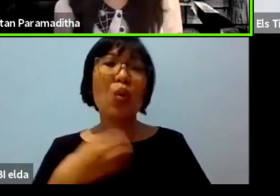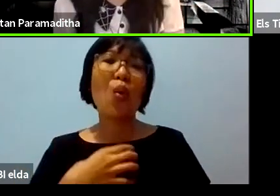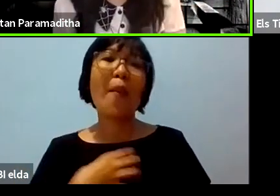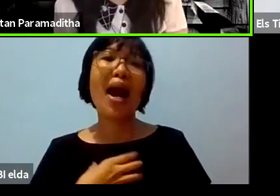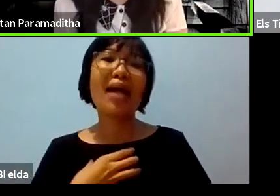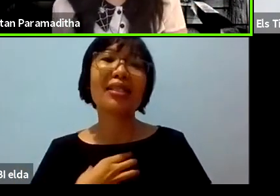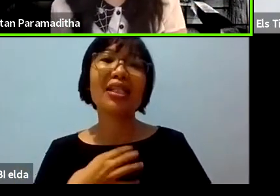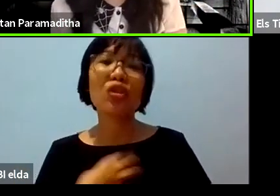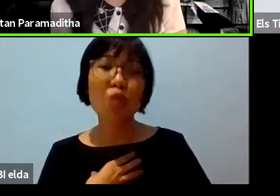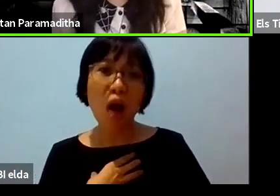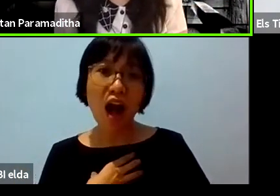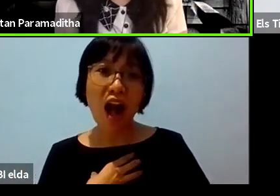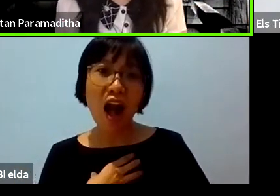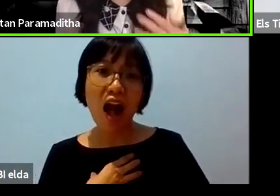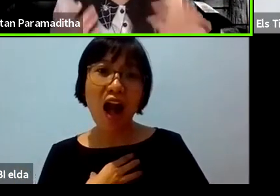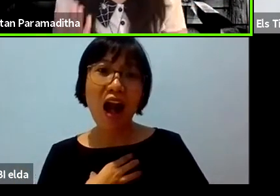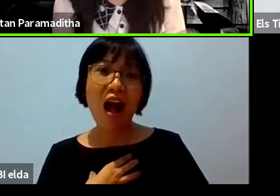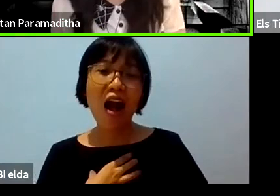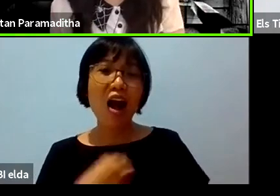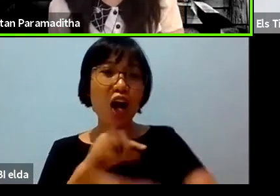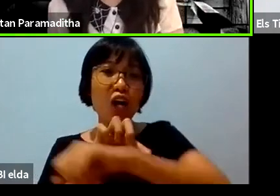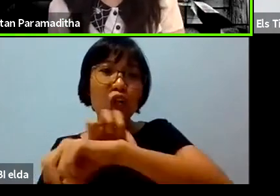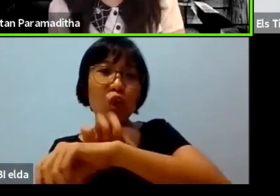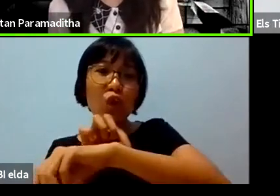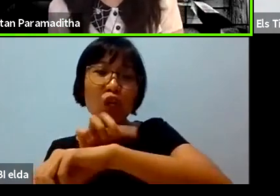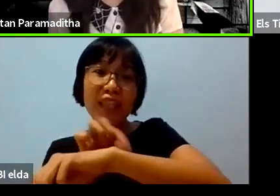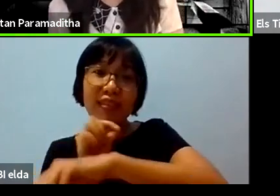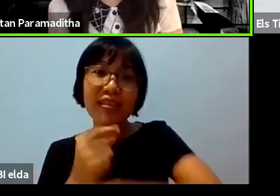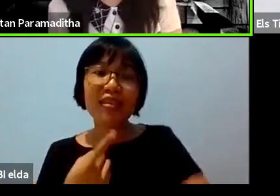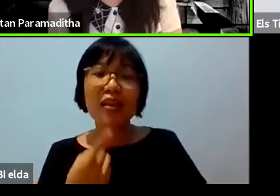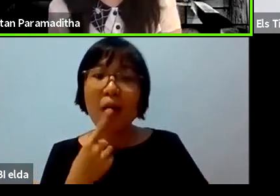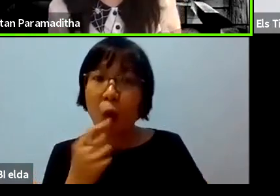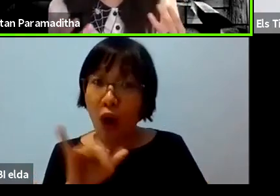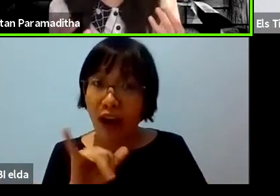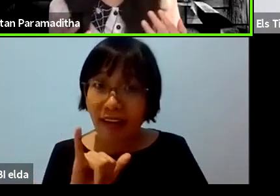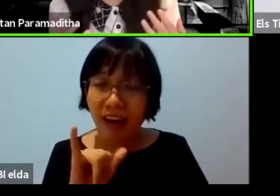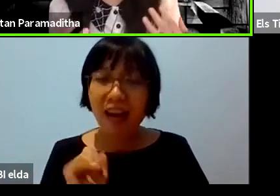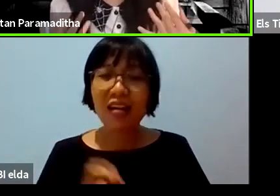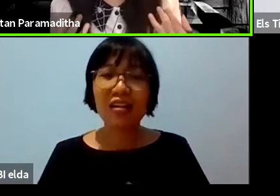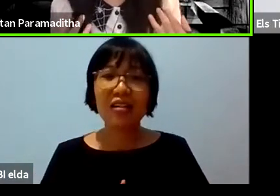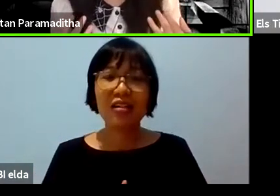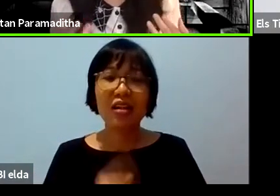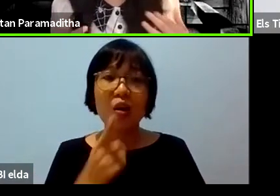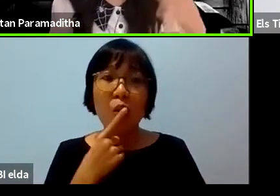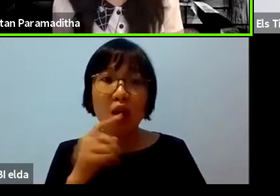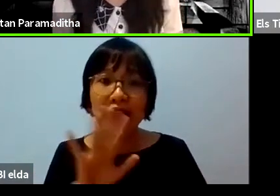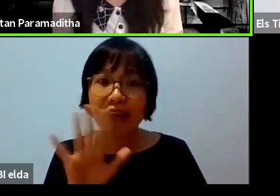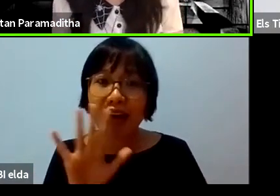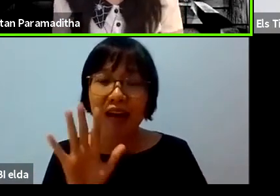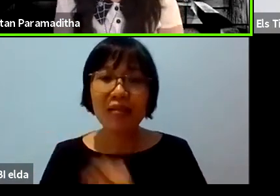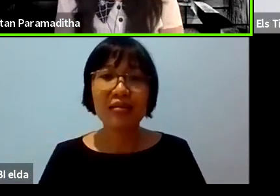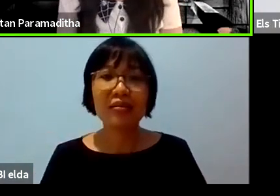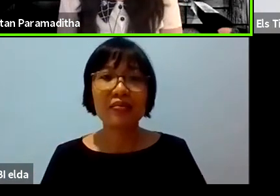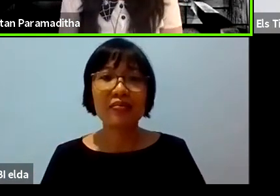Ini saya alami sendiri gitu, bagaimana mahasiswi itu biasanya datang ke kantor tiba-tiba aja dia udah nangis